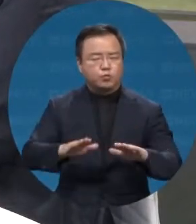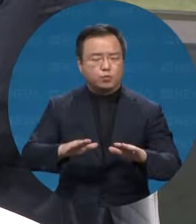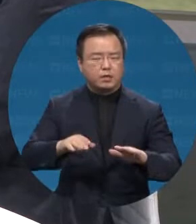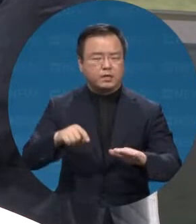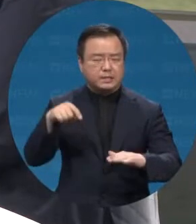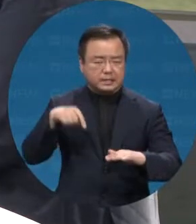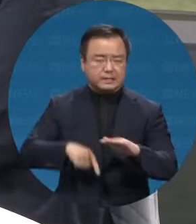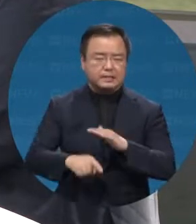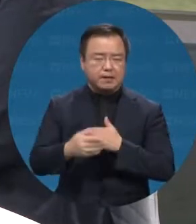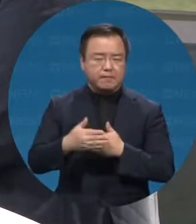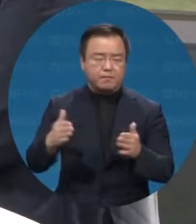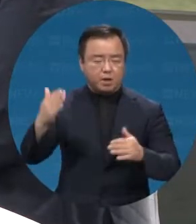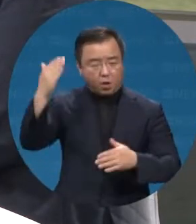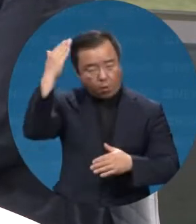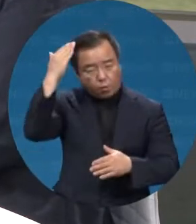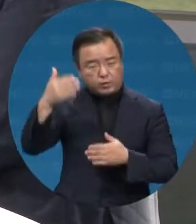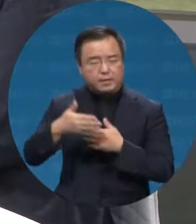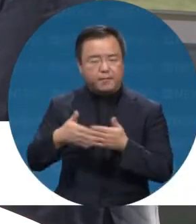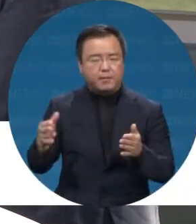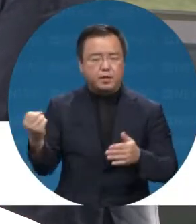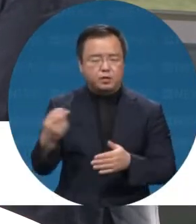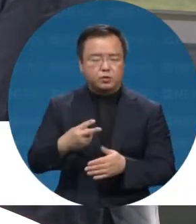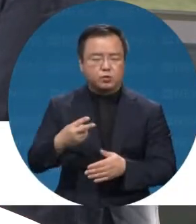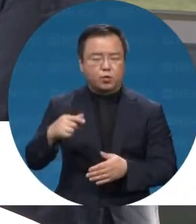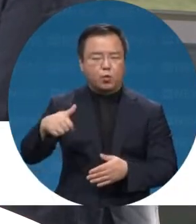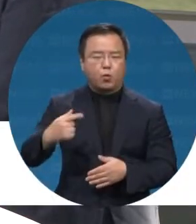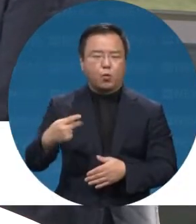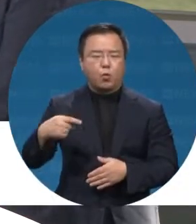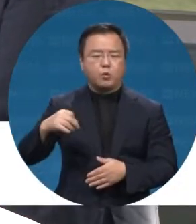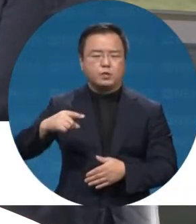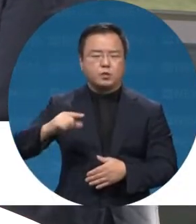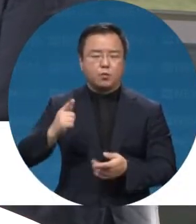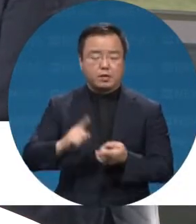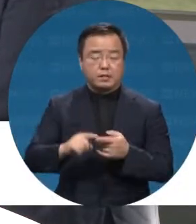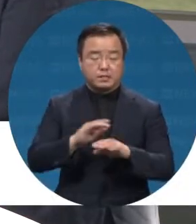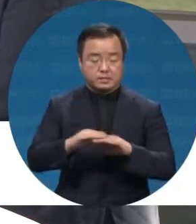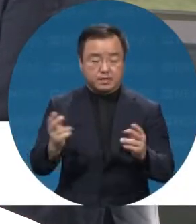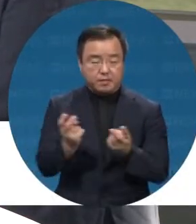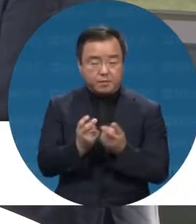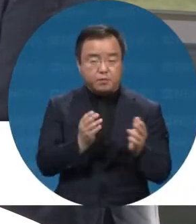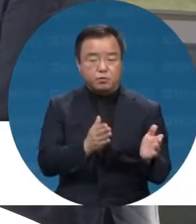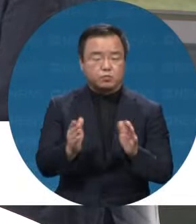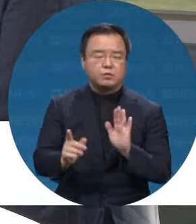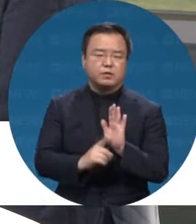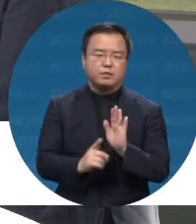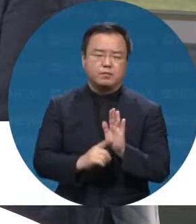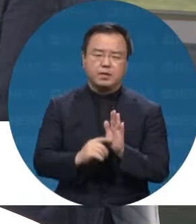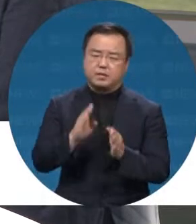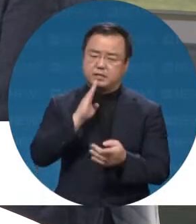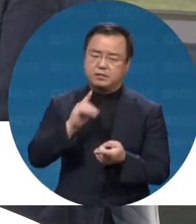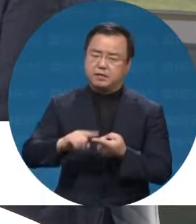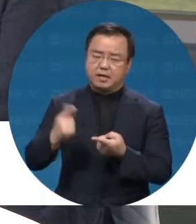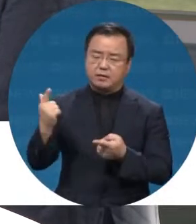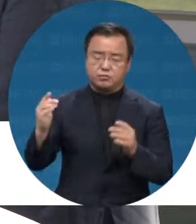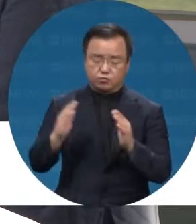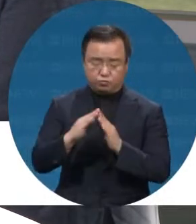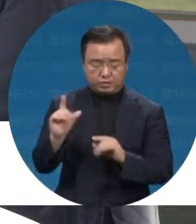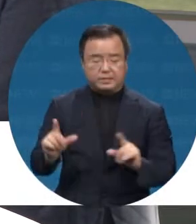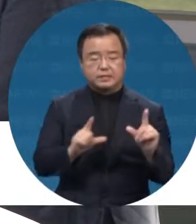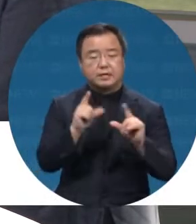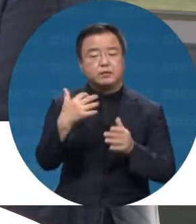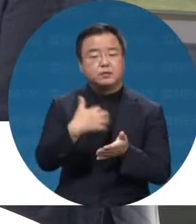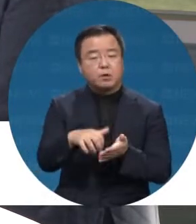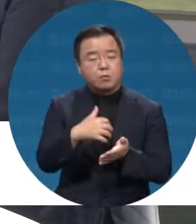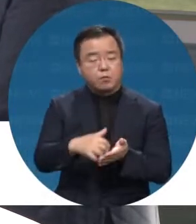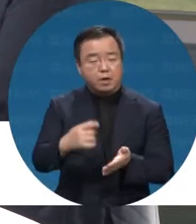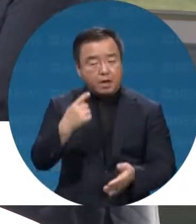지옥고에 실태와 대응 방안에 관한 보고서가 발 됐습니다 비적정 주거환경에 거주하는 각오의 현재 현황